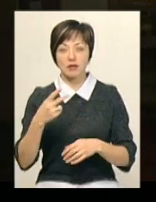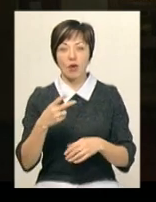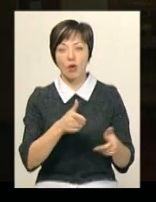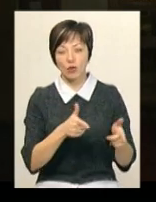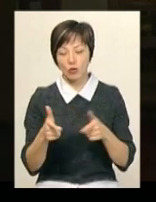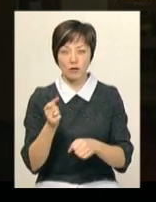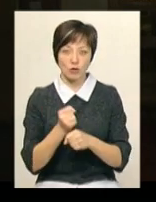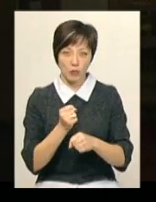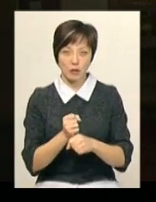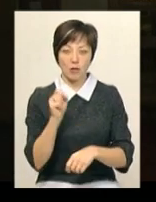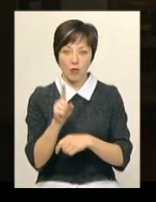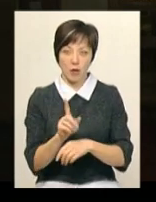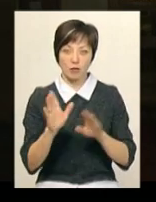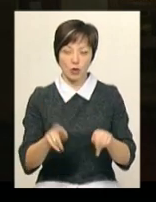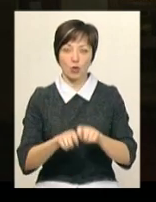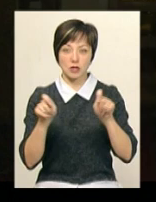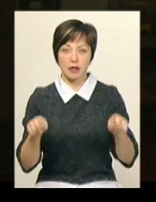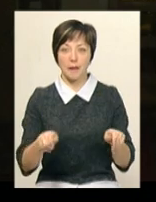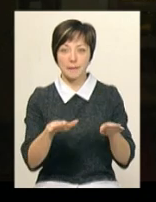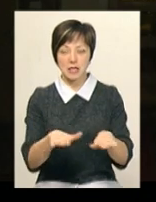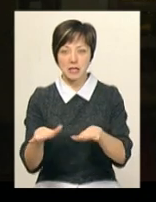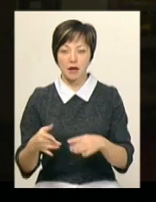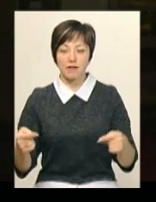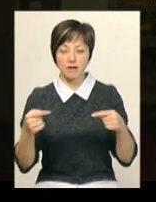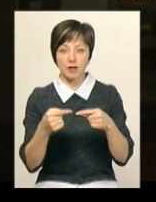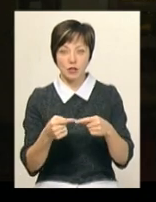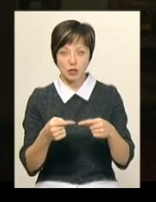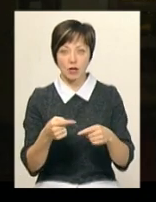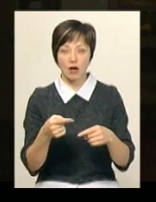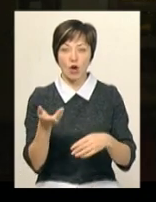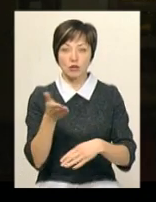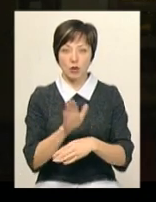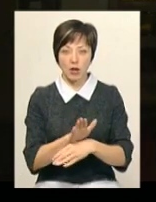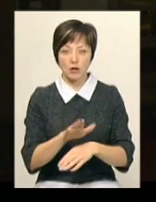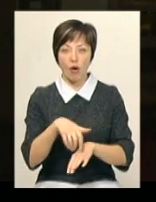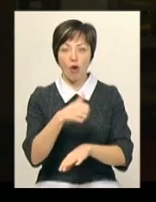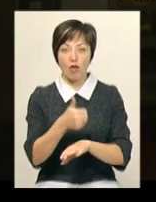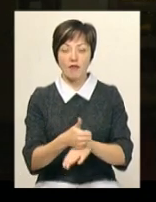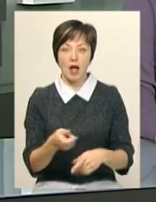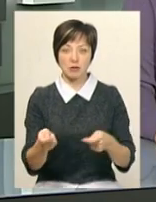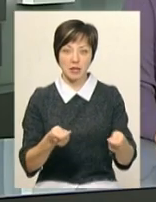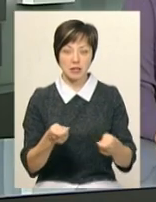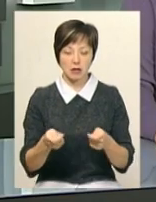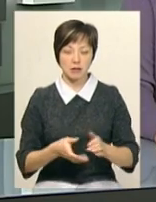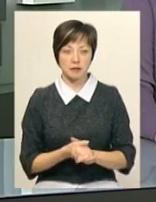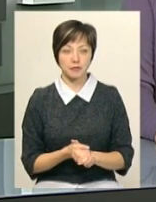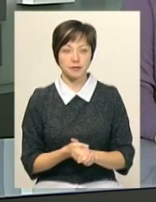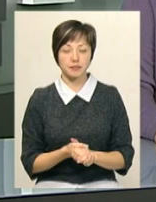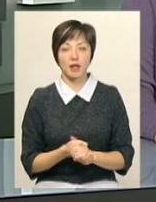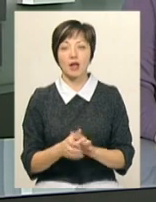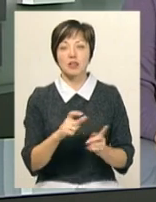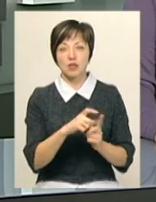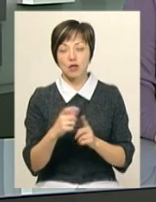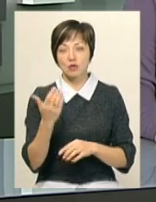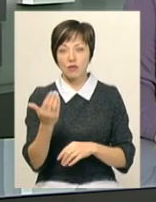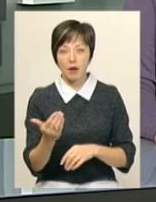готові до роботи і по команді буде розгортатися в місцях, визначених розпорядженням колеги адміністрації. За словами